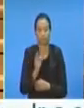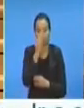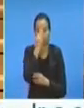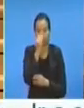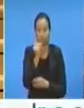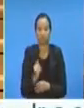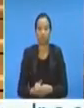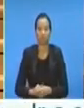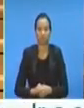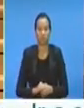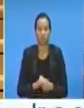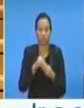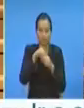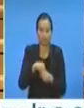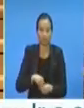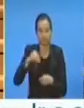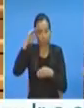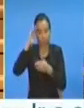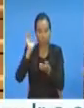ทำไมสมควรจะอยู่กับตำรวจ